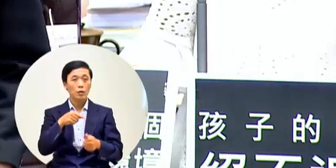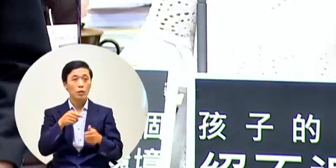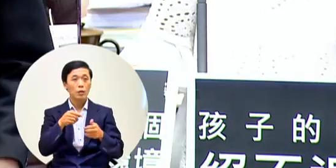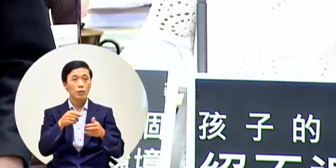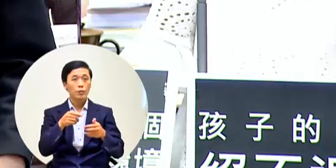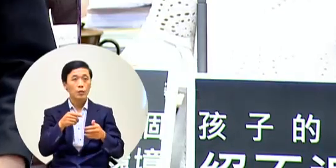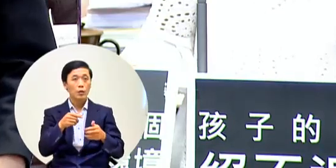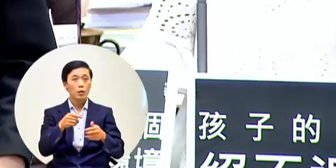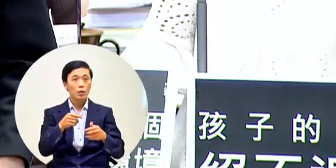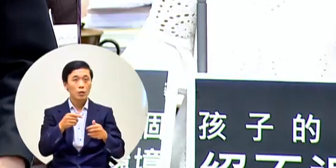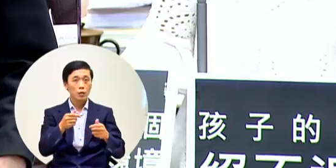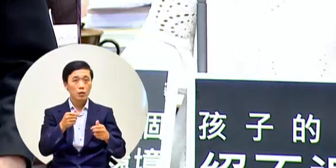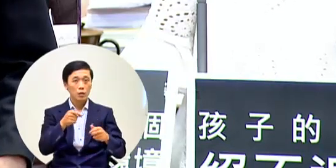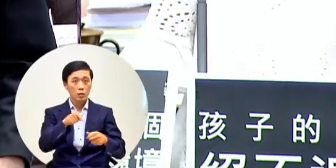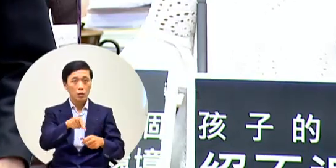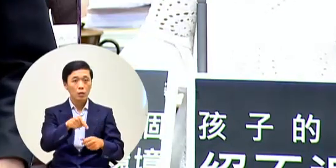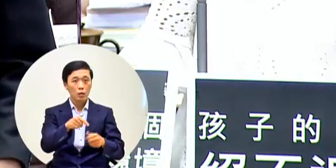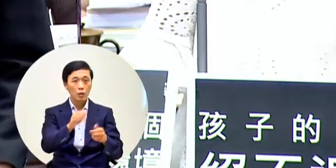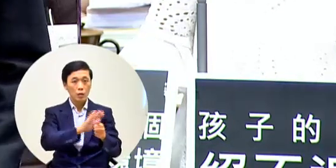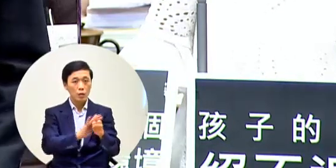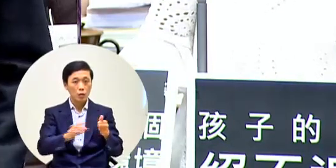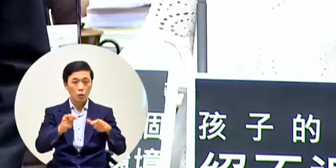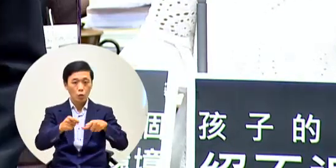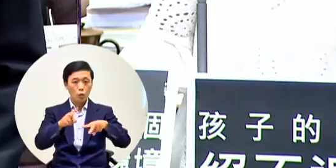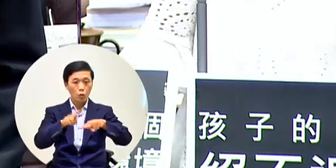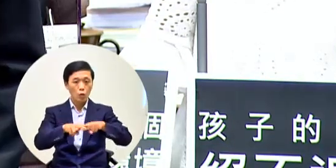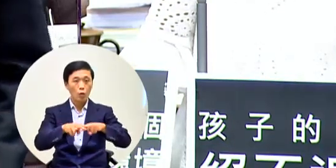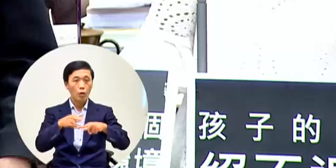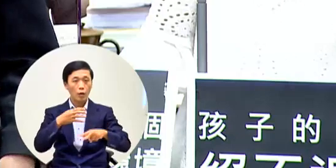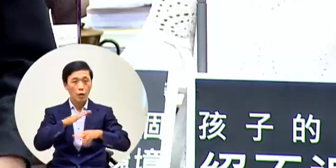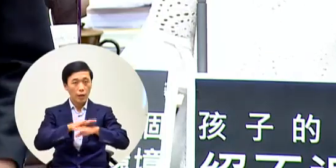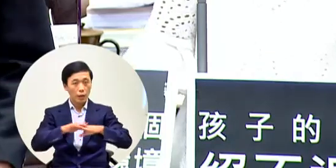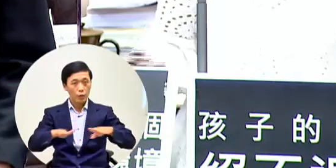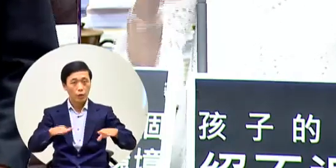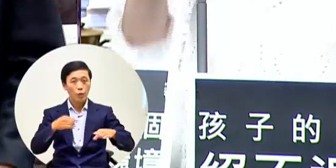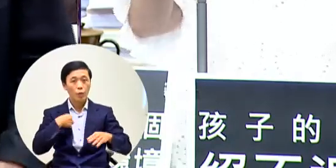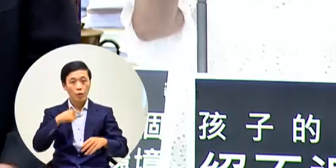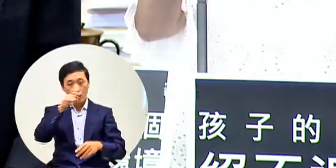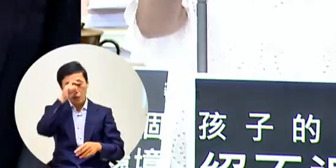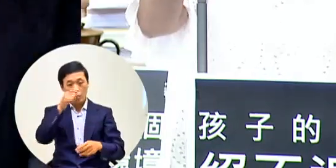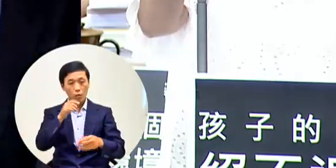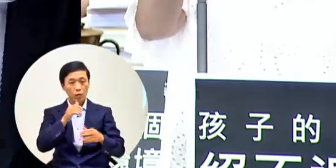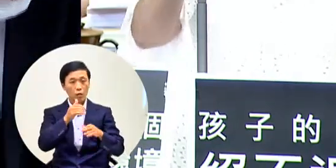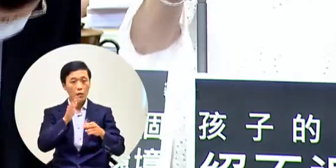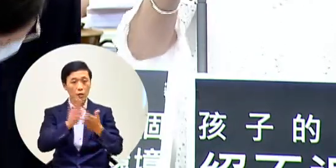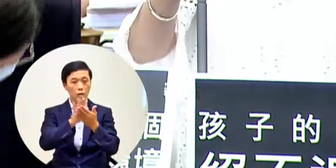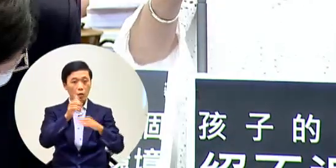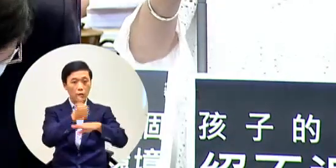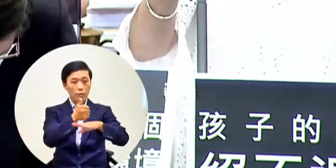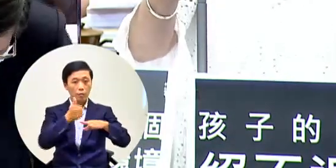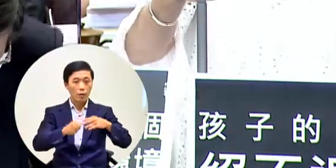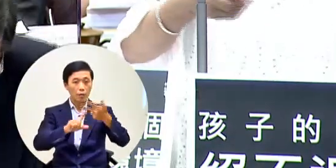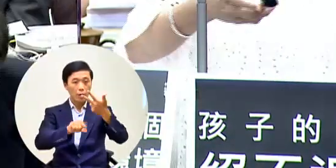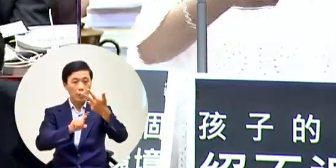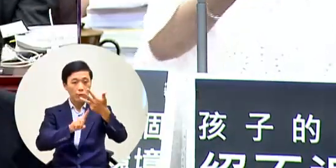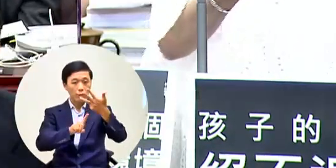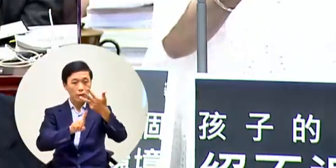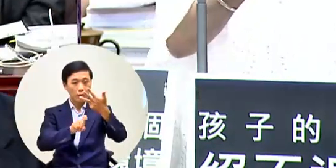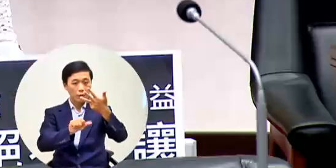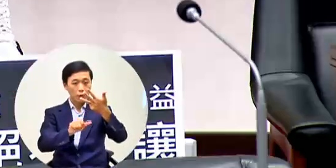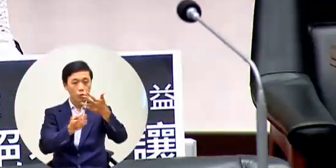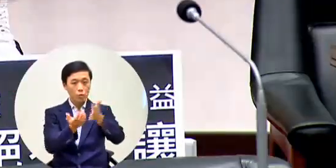接前，因为这个是涉及到公共安全。能够将它设置完成。 好，谢谢你。8月15号以前我要看到成